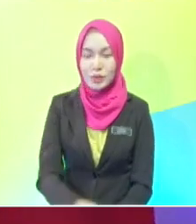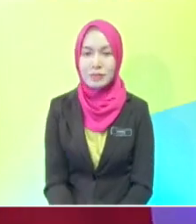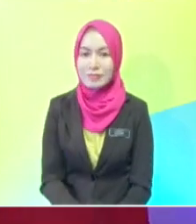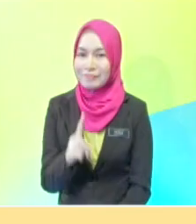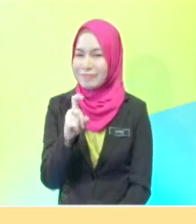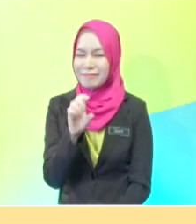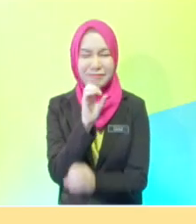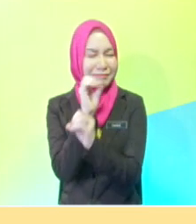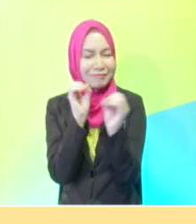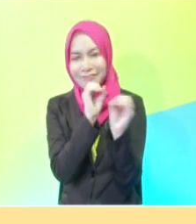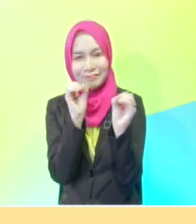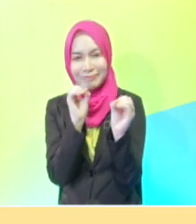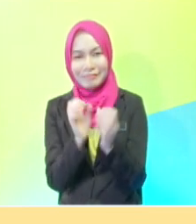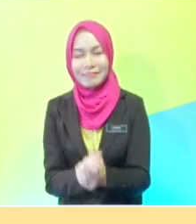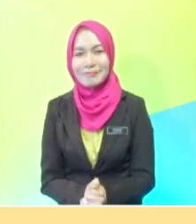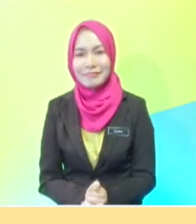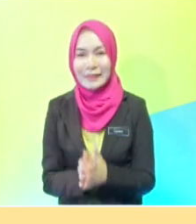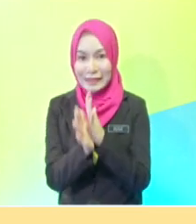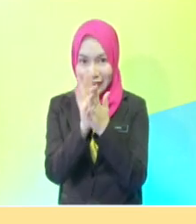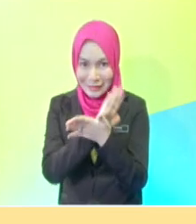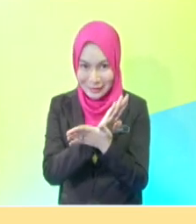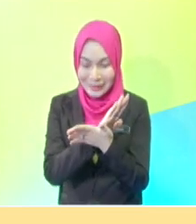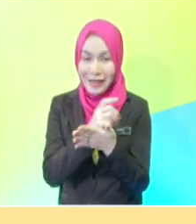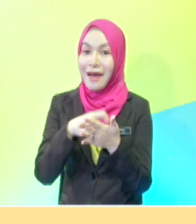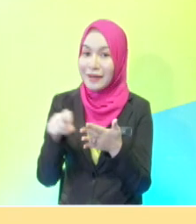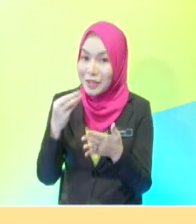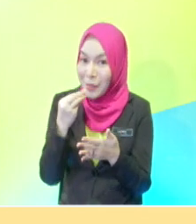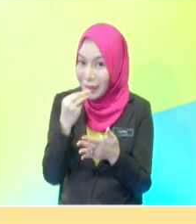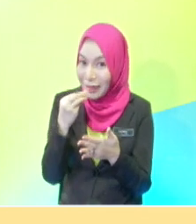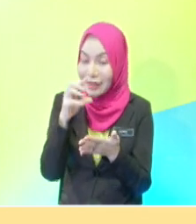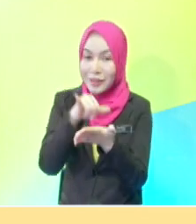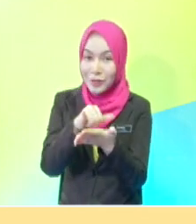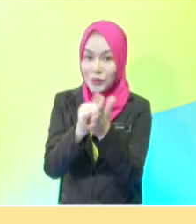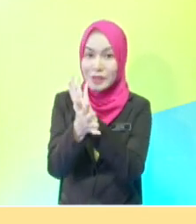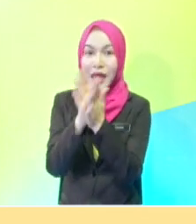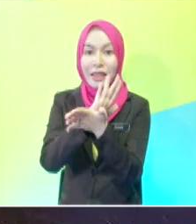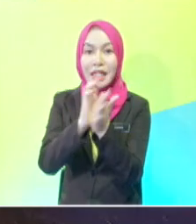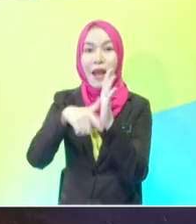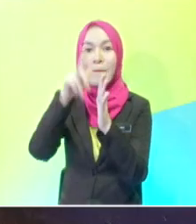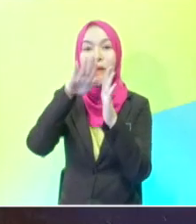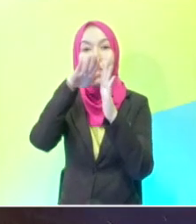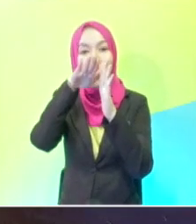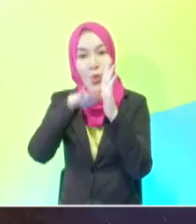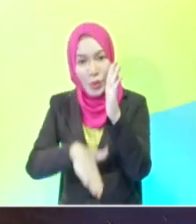hasil yang banyak menyebabkan harga makanan tadi lebih murah